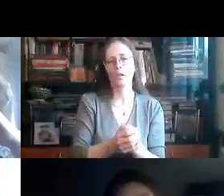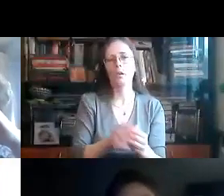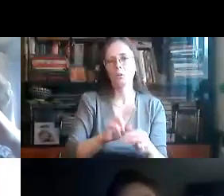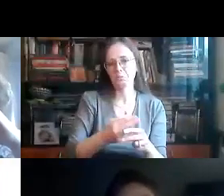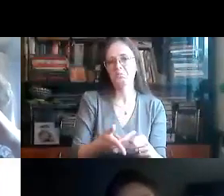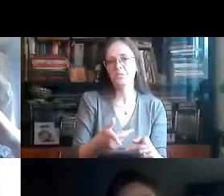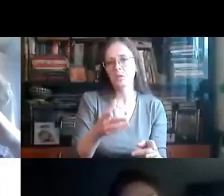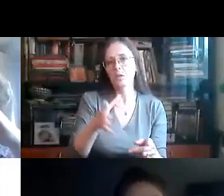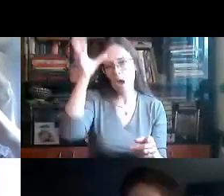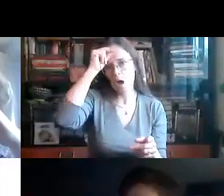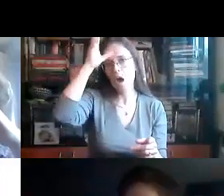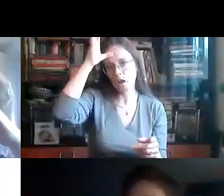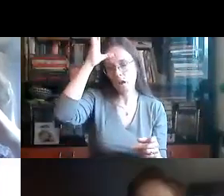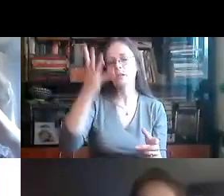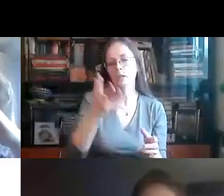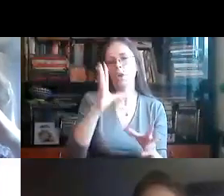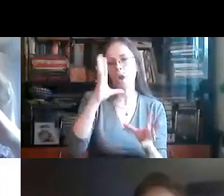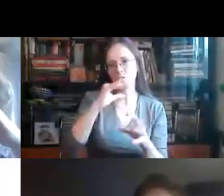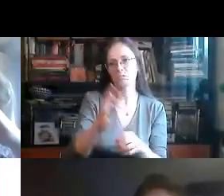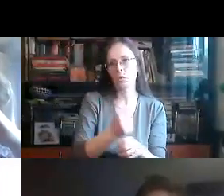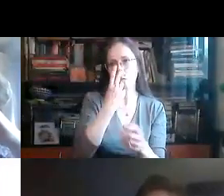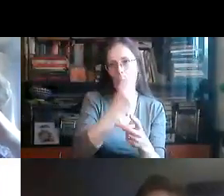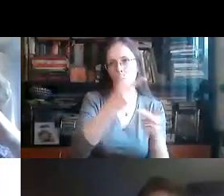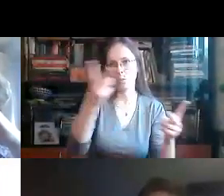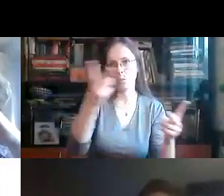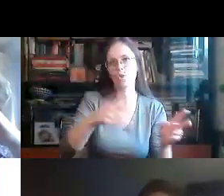увидеть то, что происходит в мировом театре, и как-то это,